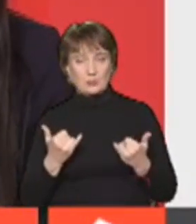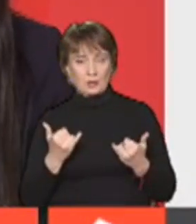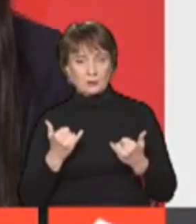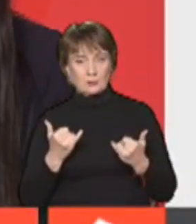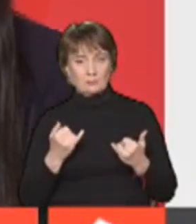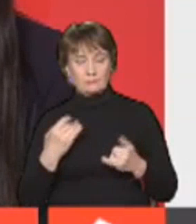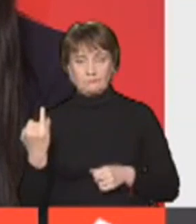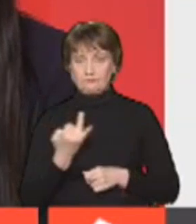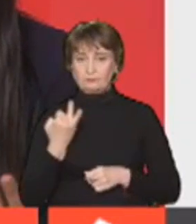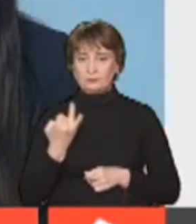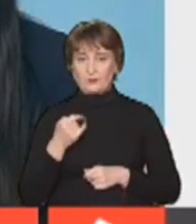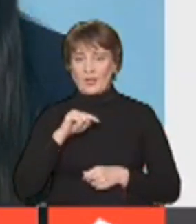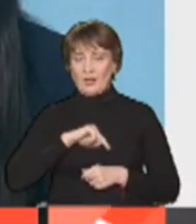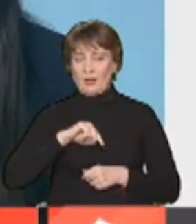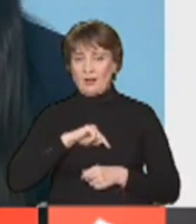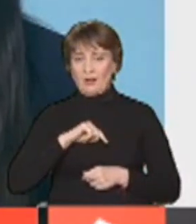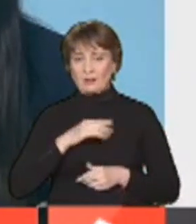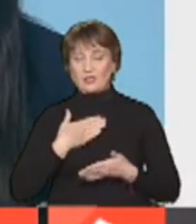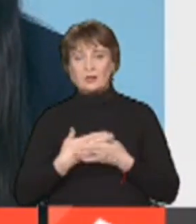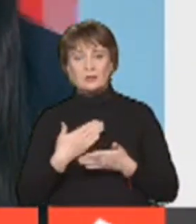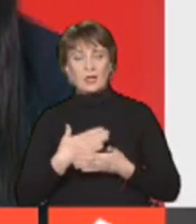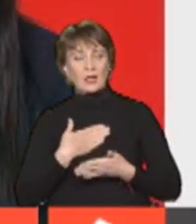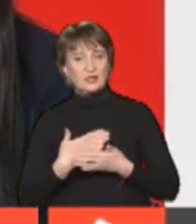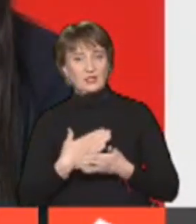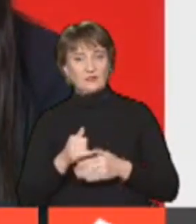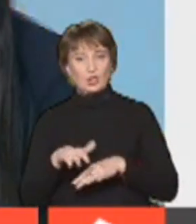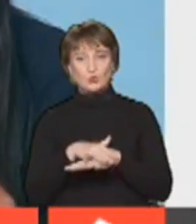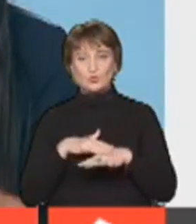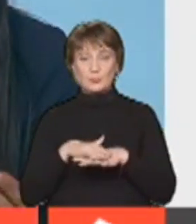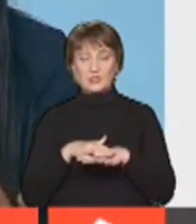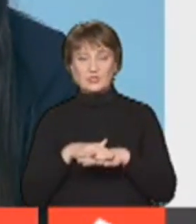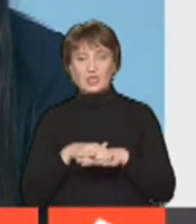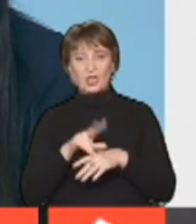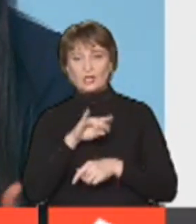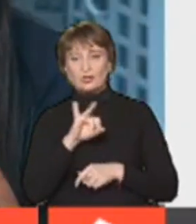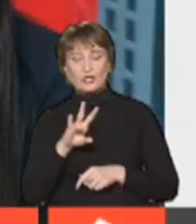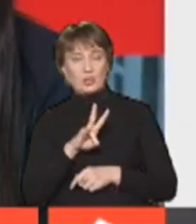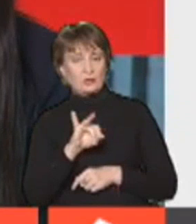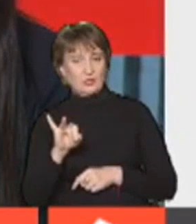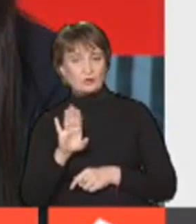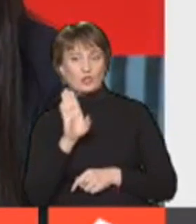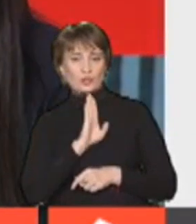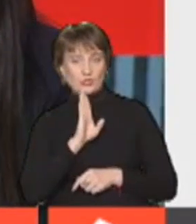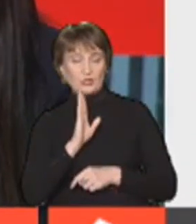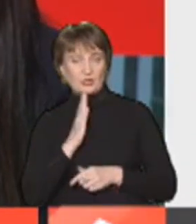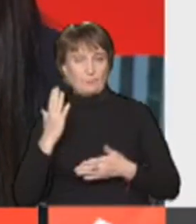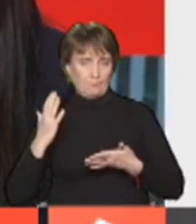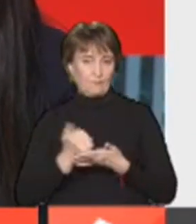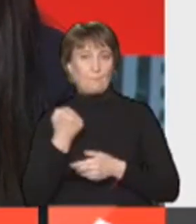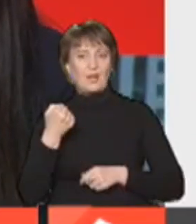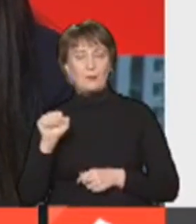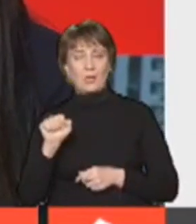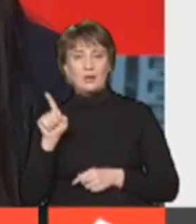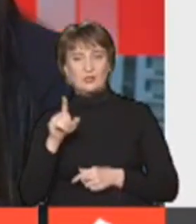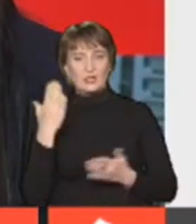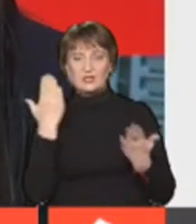феміністичні настрої активні в суспільстві чи ні? От те, що жінка перемагає, і за рахунок цього це теж є причиною, чому